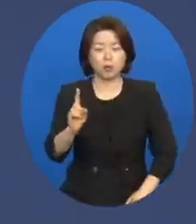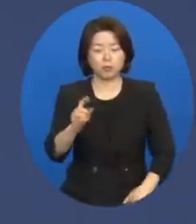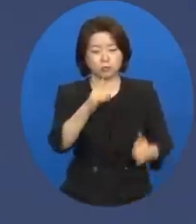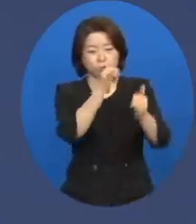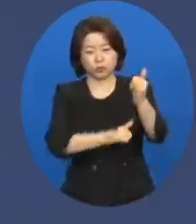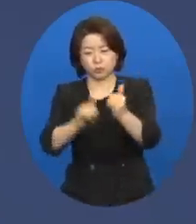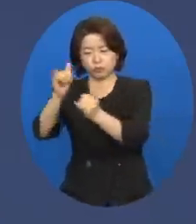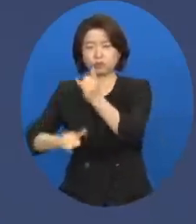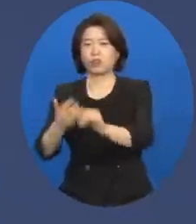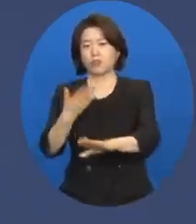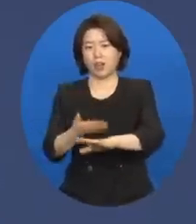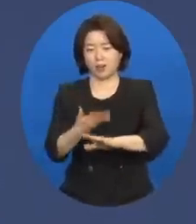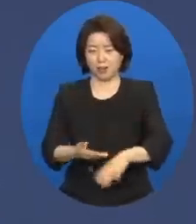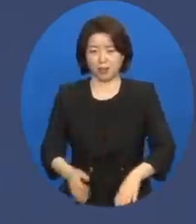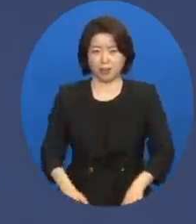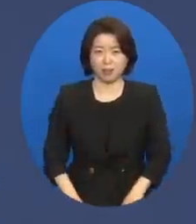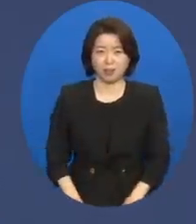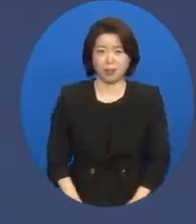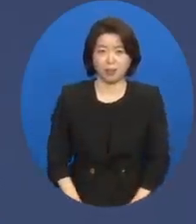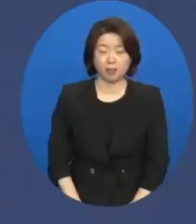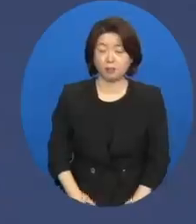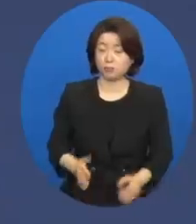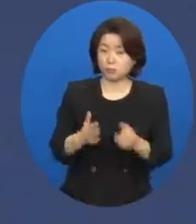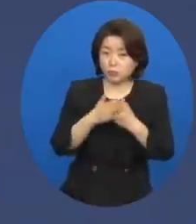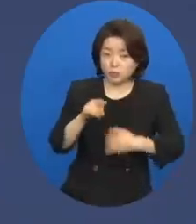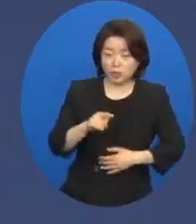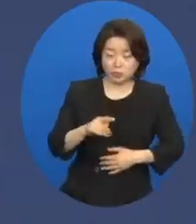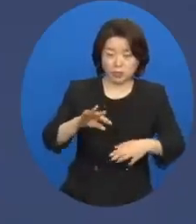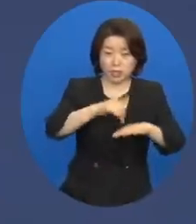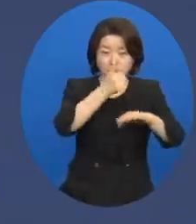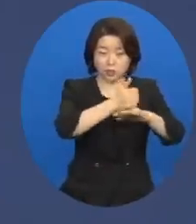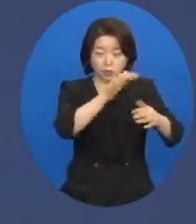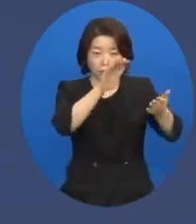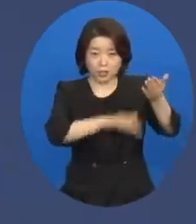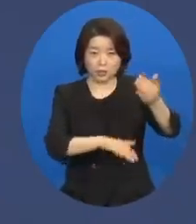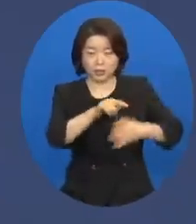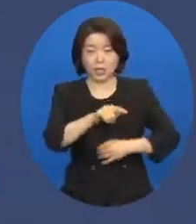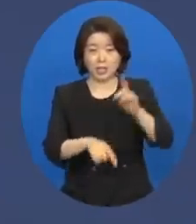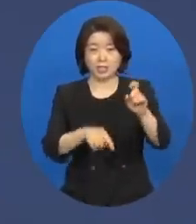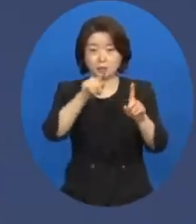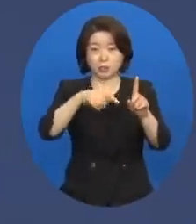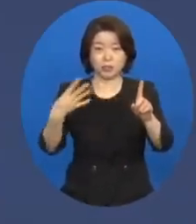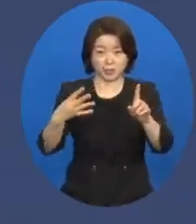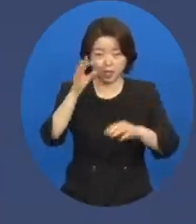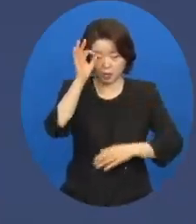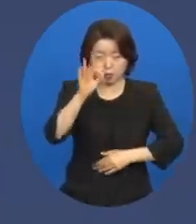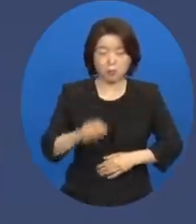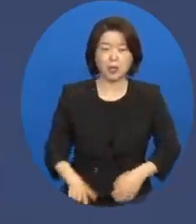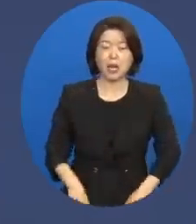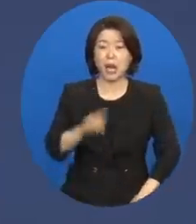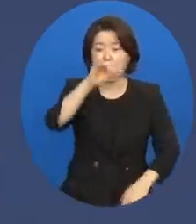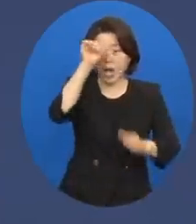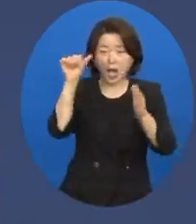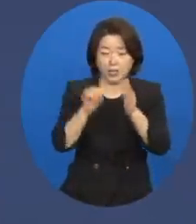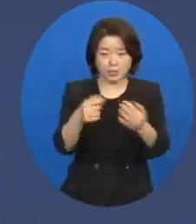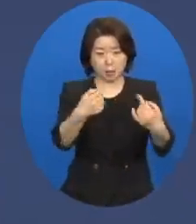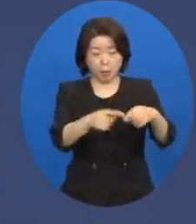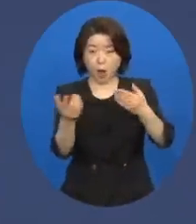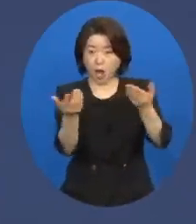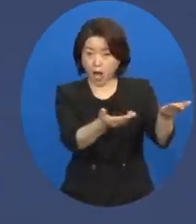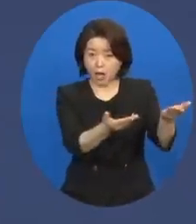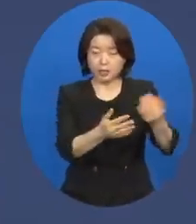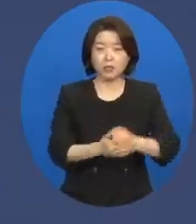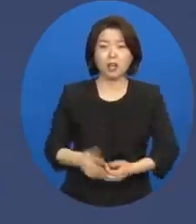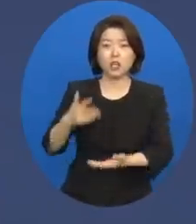달라져요. 그리고 뭐 그러니까 열왕기상 11장 4절에도 한 인생을 평가하실 때 하나님 평가할 때